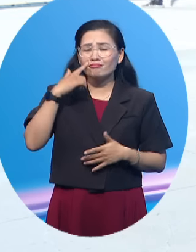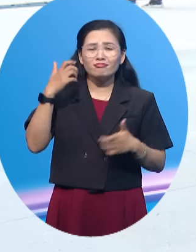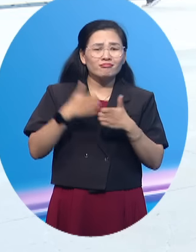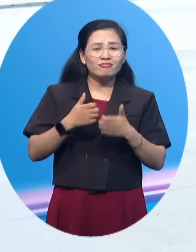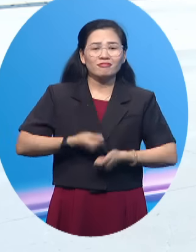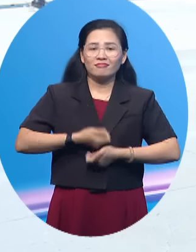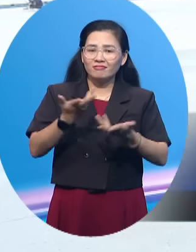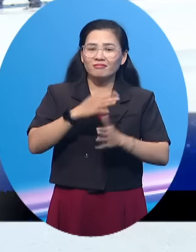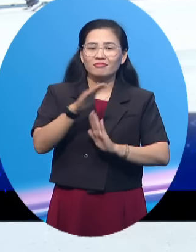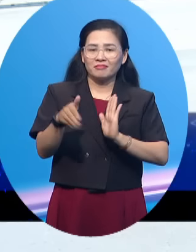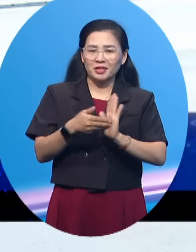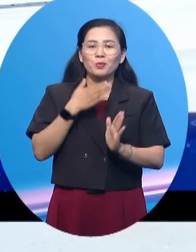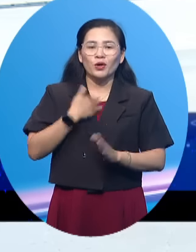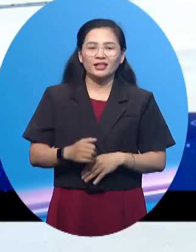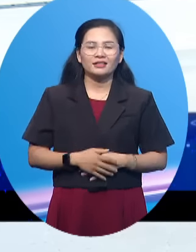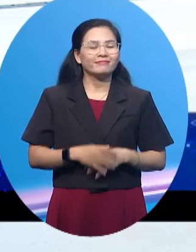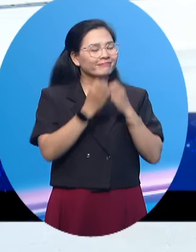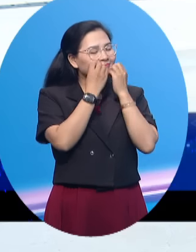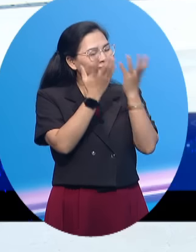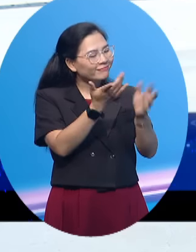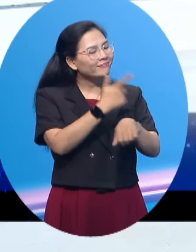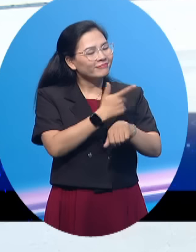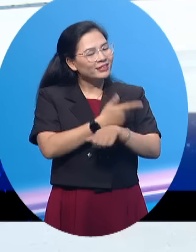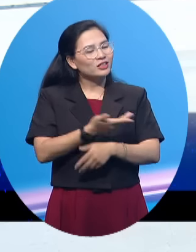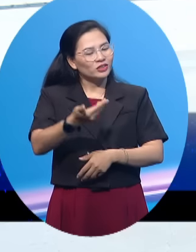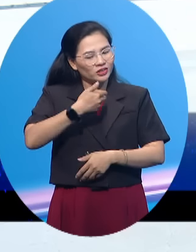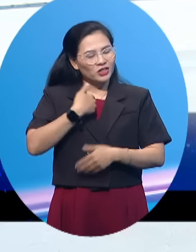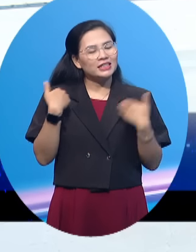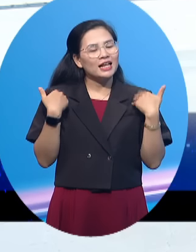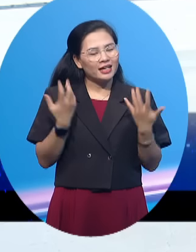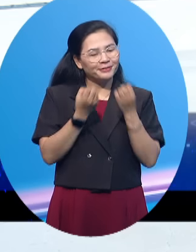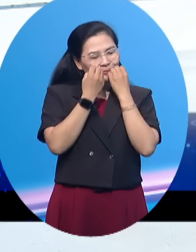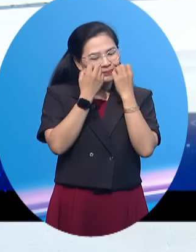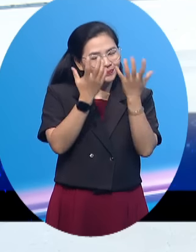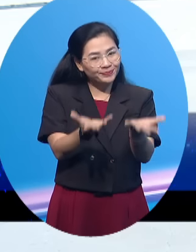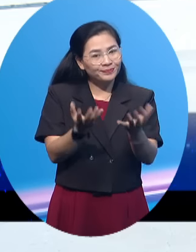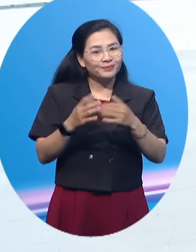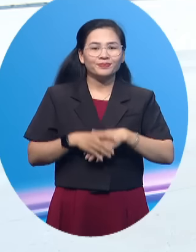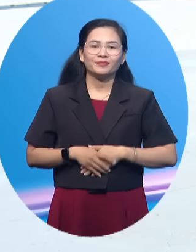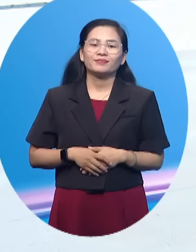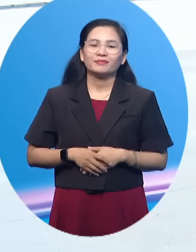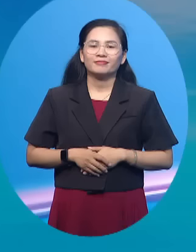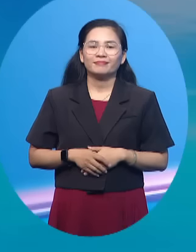dân. Dạ vâng, xin được cảm ơn bà đã dành thời gian cho Đài Truyền hình Thành phố Hồ Chí Minh có buổi phỏng vấn ngày hôm nay.